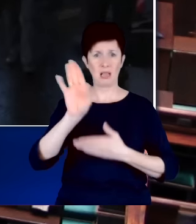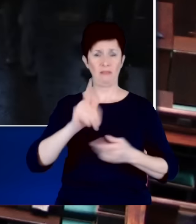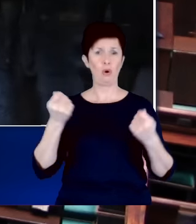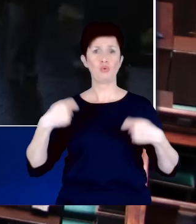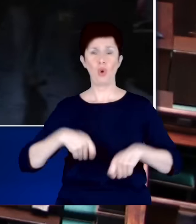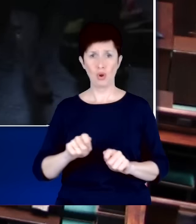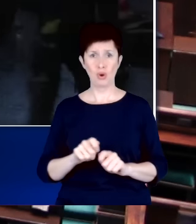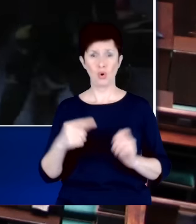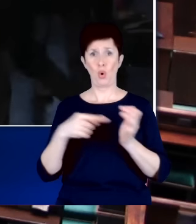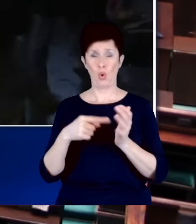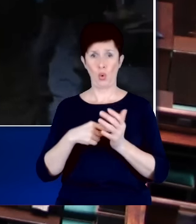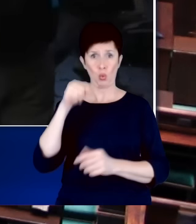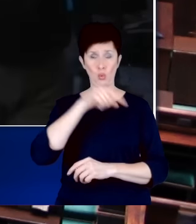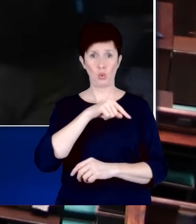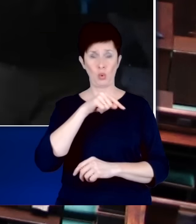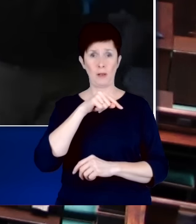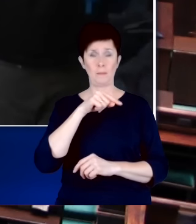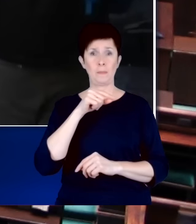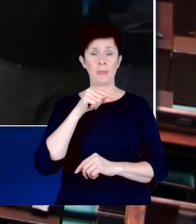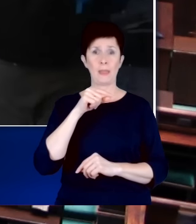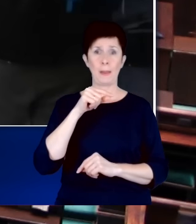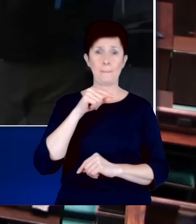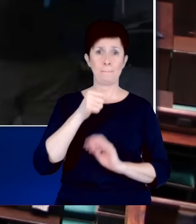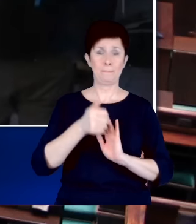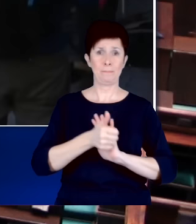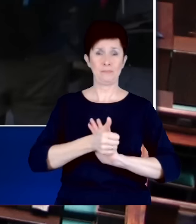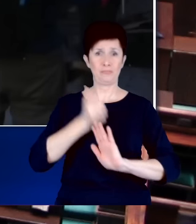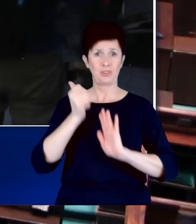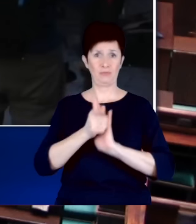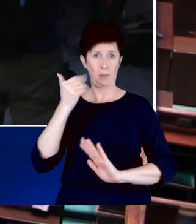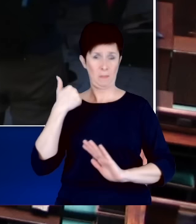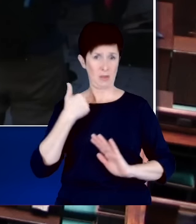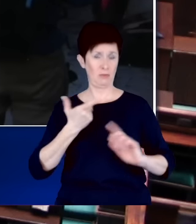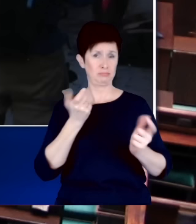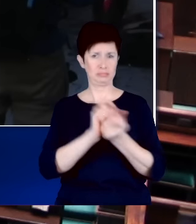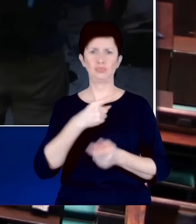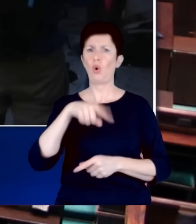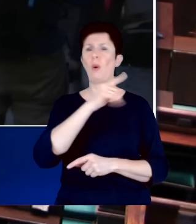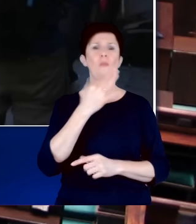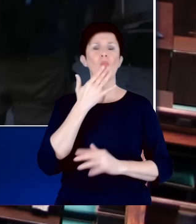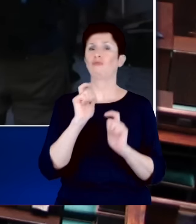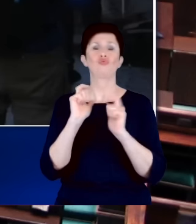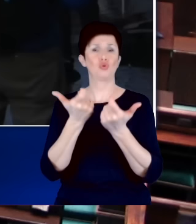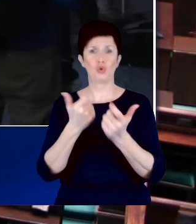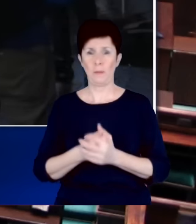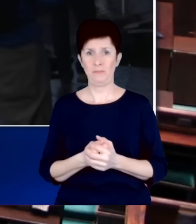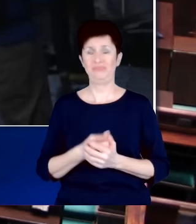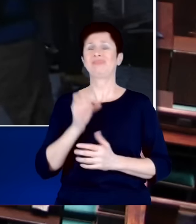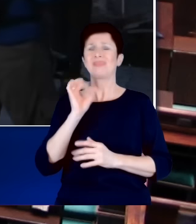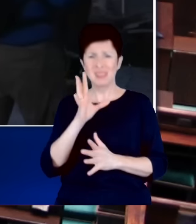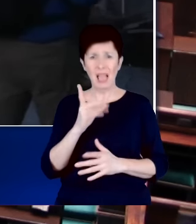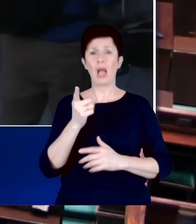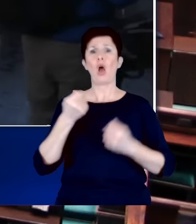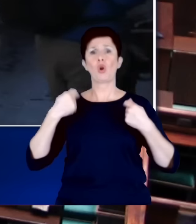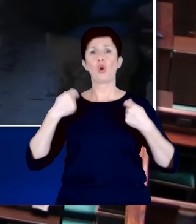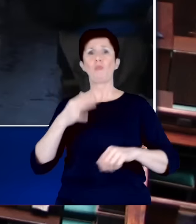także protestowali jeszcze w zeszłym tygodniu, dwa tygodnie temu. I oni mówią wprost, znaczy my rozumiemy konieczność transformacji klimatycznej,